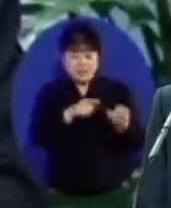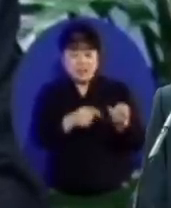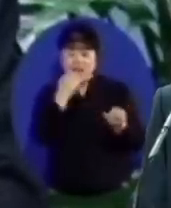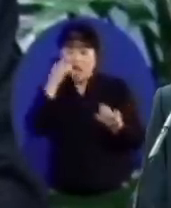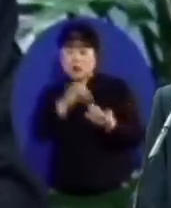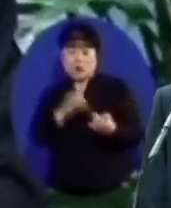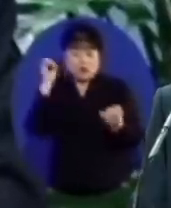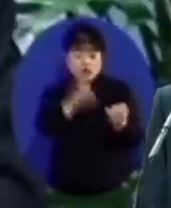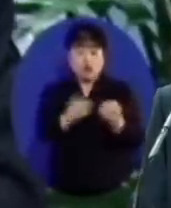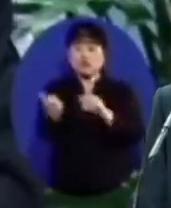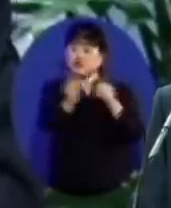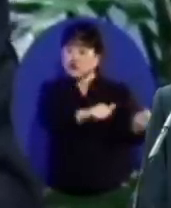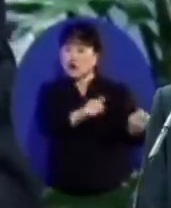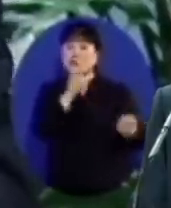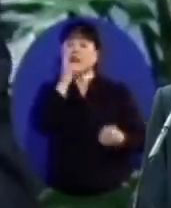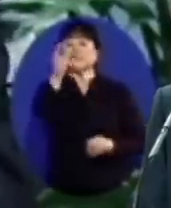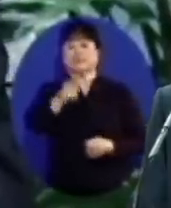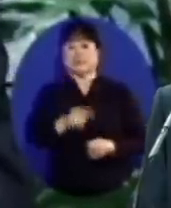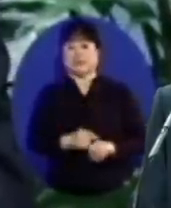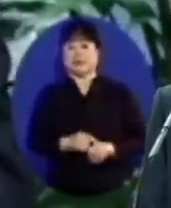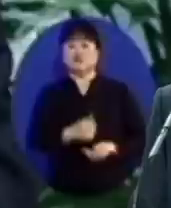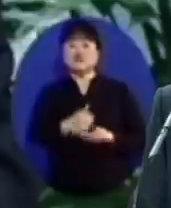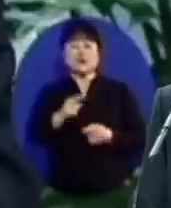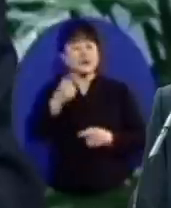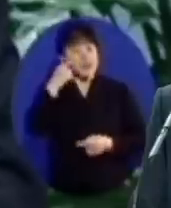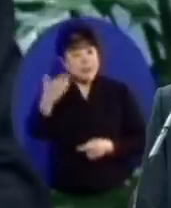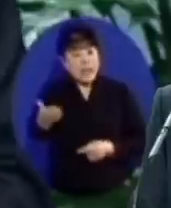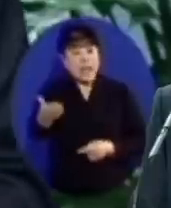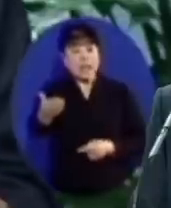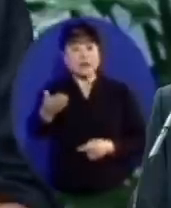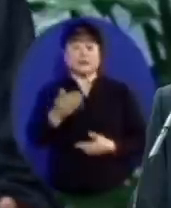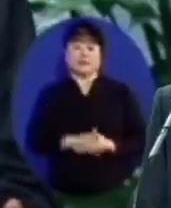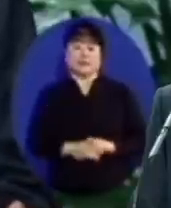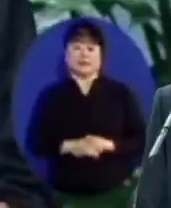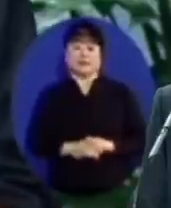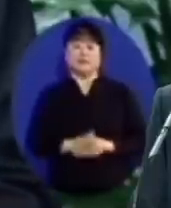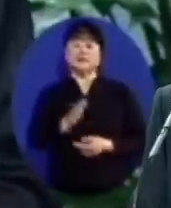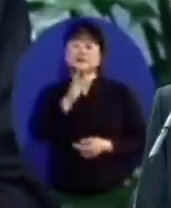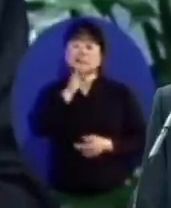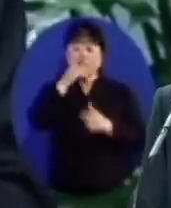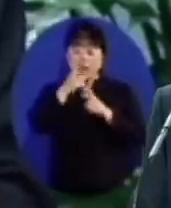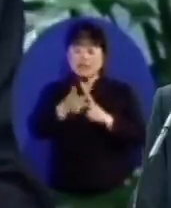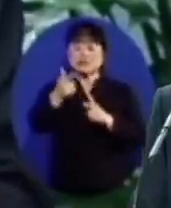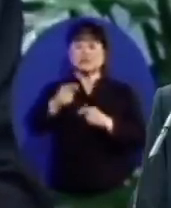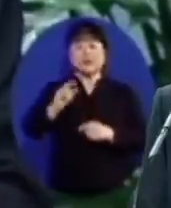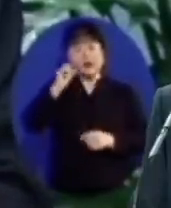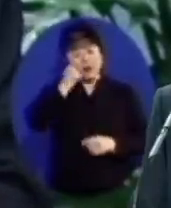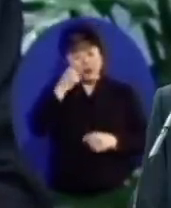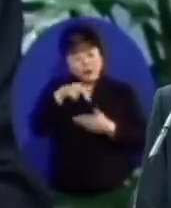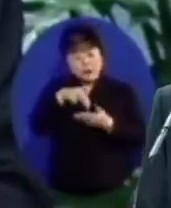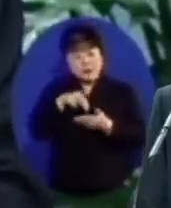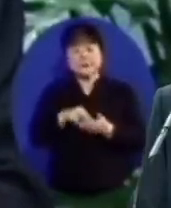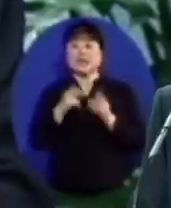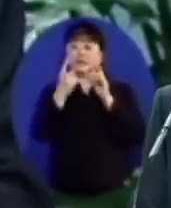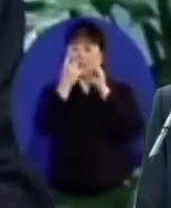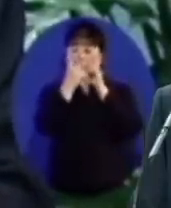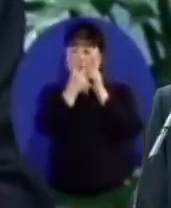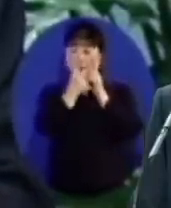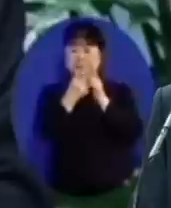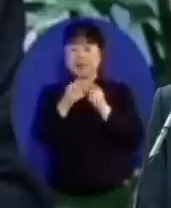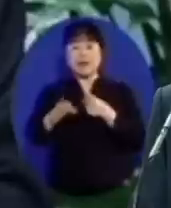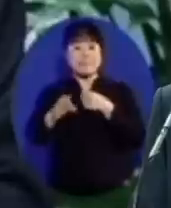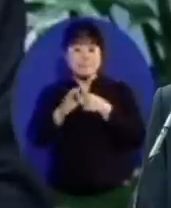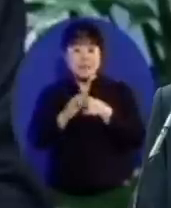돌로 치라고 했는데 당신은 어떻게 하겠나이까? 여러분, 정말로 예수님이 어려운 입장에 도착했습니다.